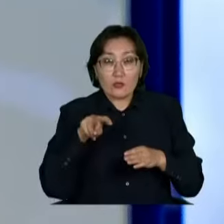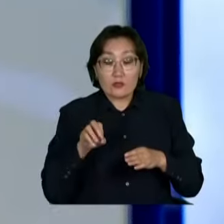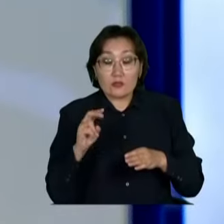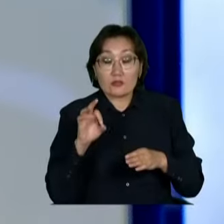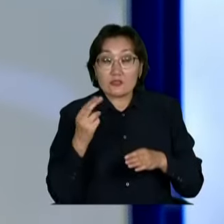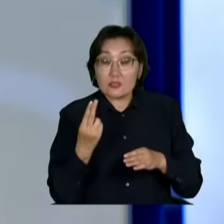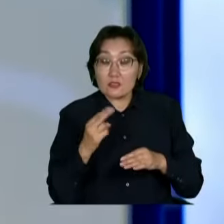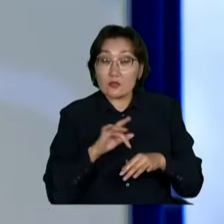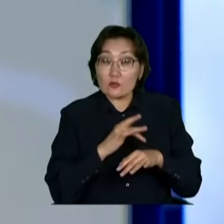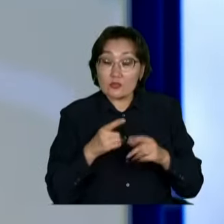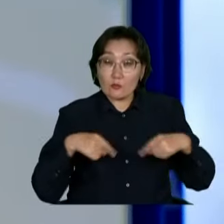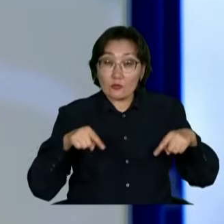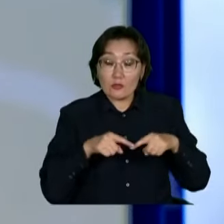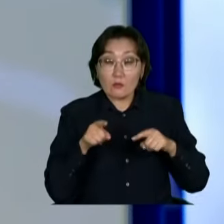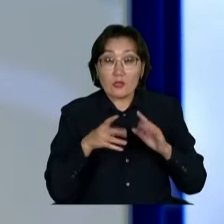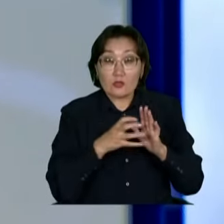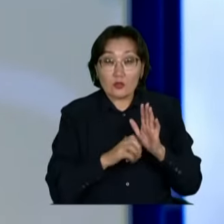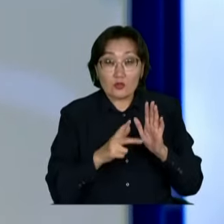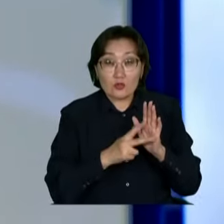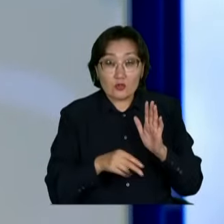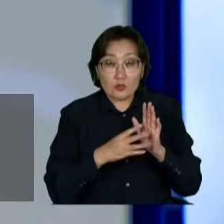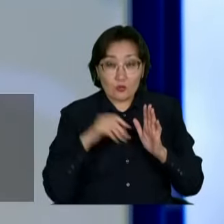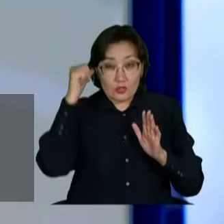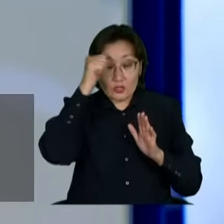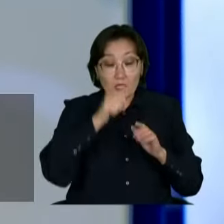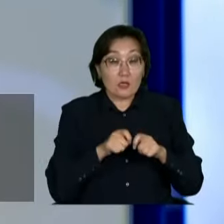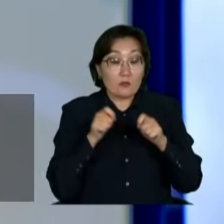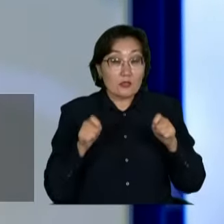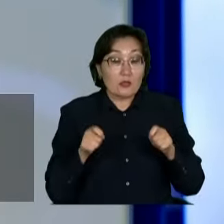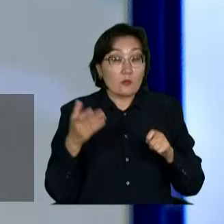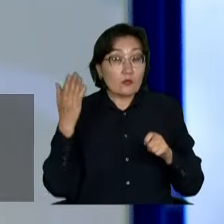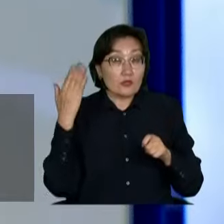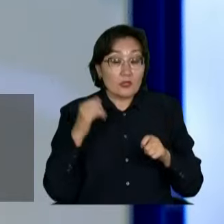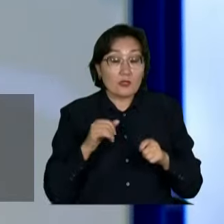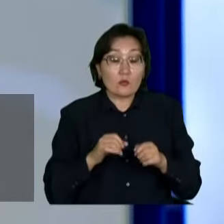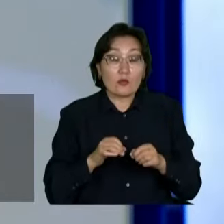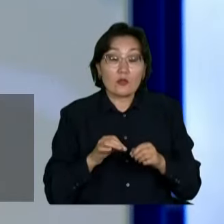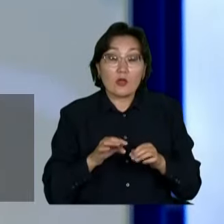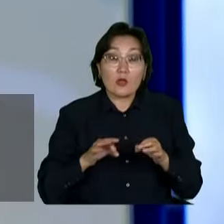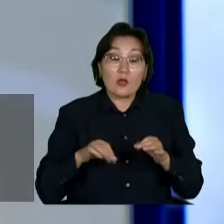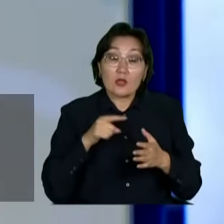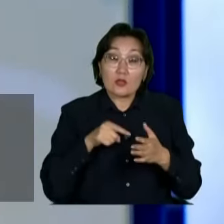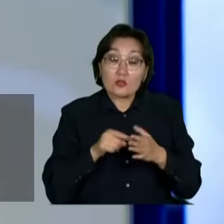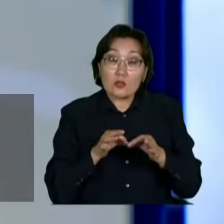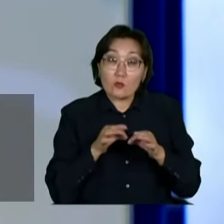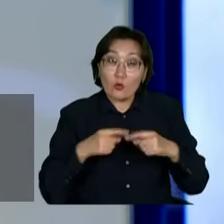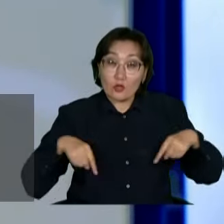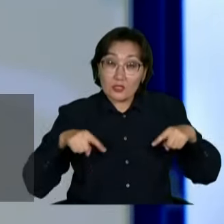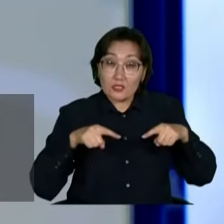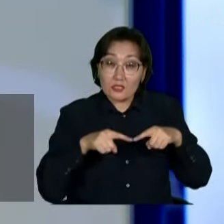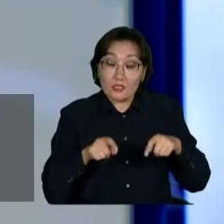қызмет орталығы 1989 жылда негізі қаланған. Ол кезде аймақтық орталық ретінде құрылған. 2005 жылдан